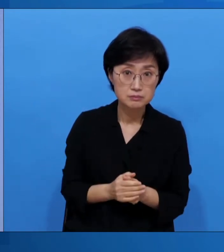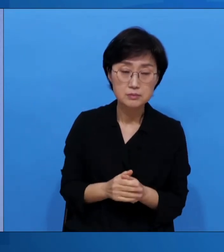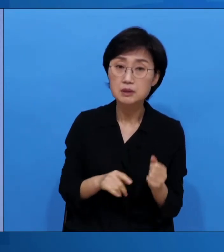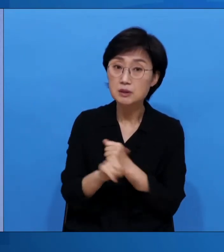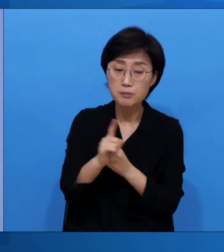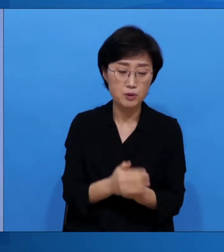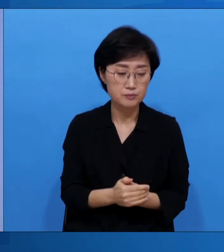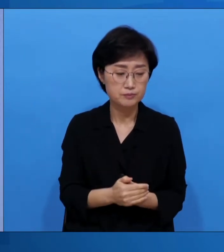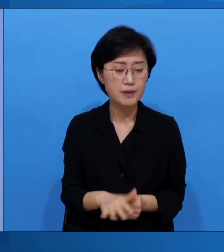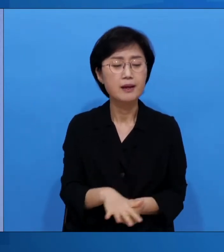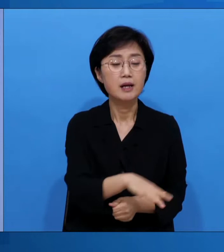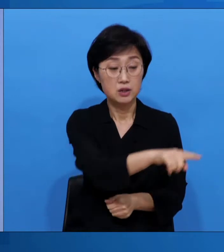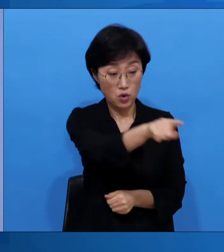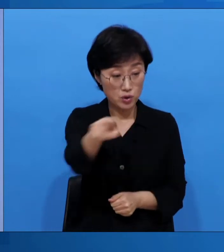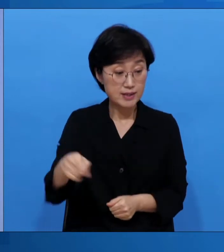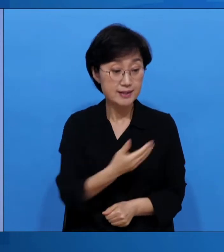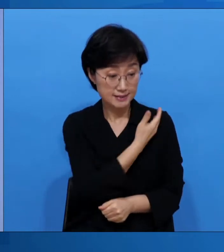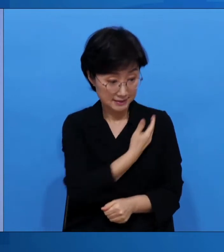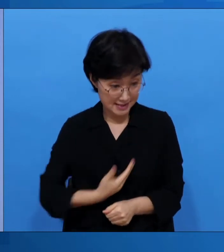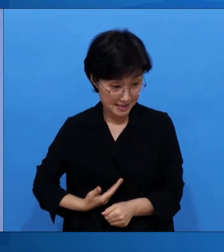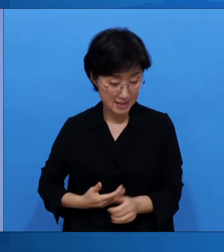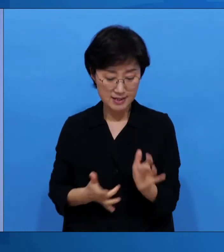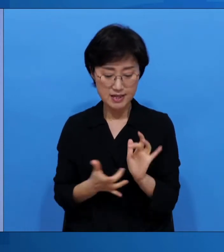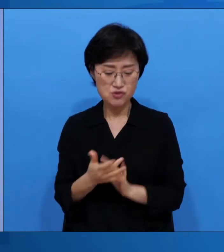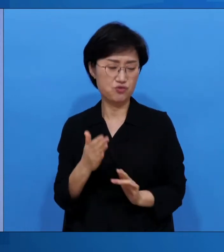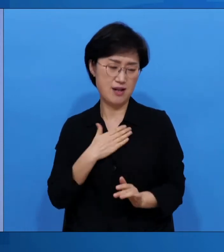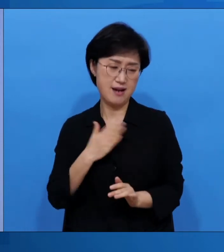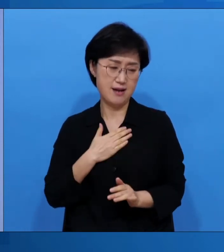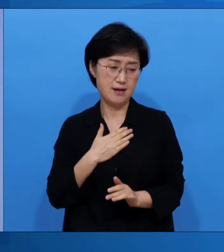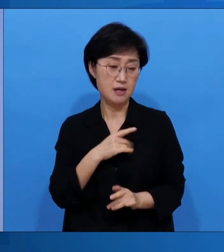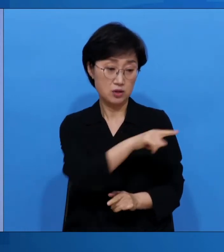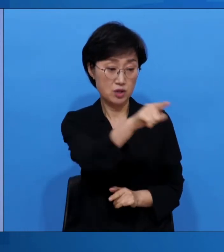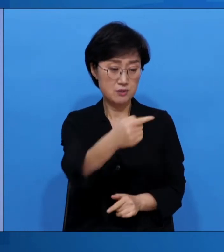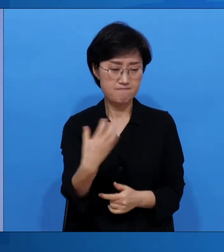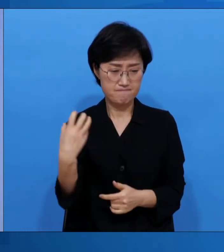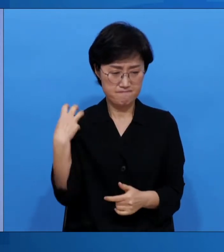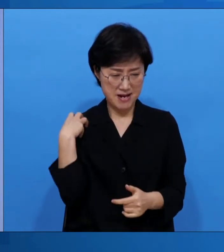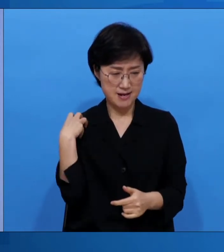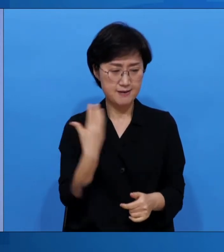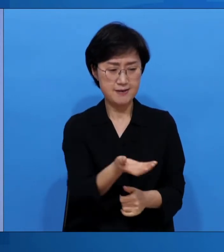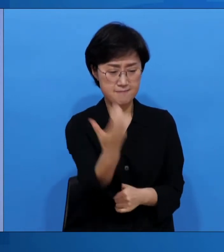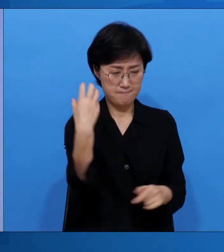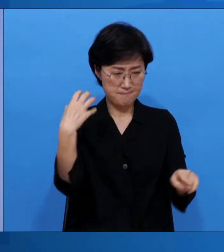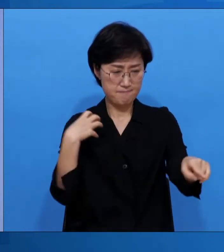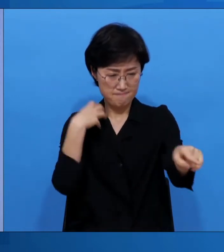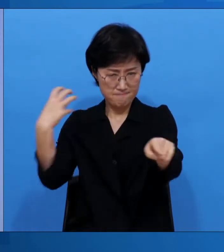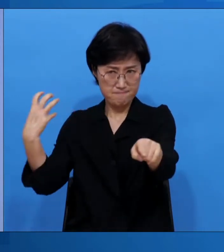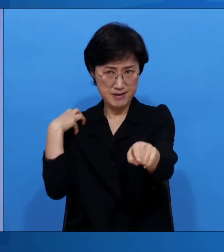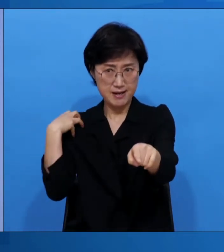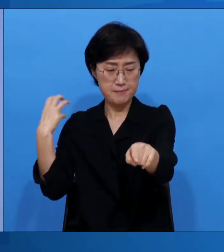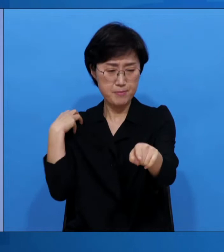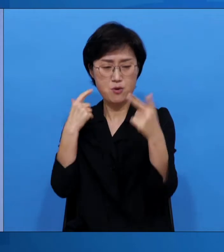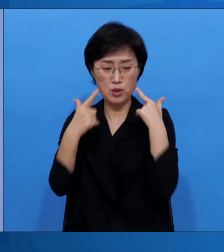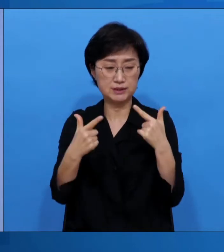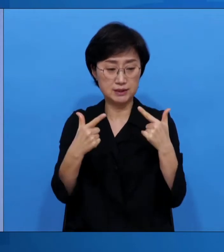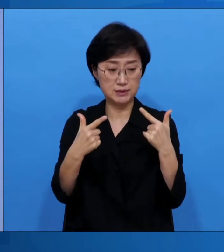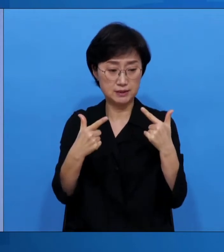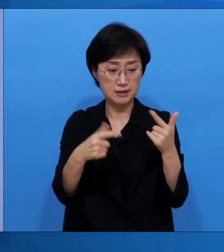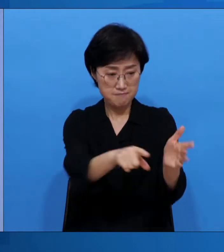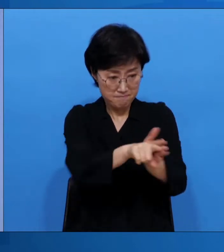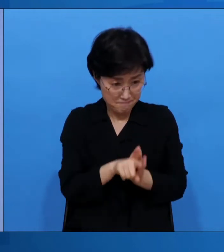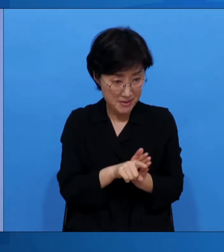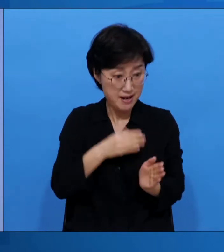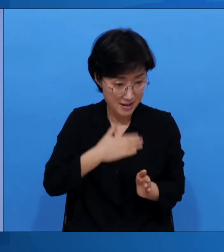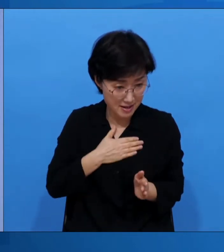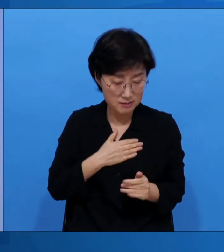확실히 책임지겠다 It 이거예요. means that I will fully be responsible of you. 주의 종들이 이 믿음이 없으면 안 돼요. And so, servants of the Lord, if you do not have this 확실히 faith,